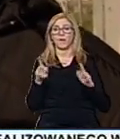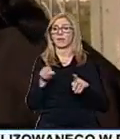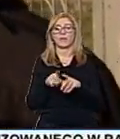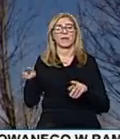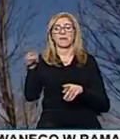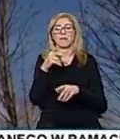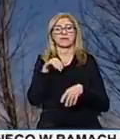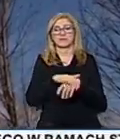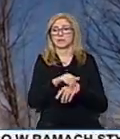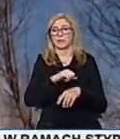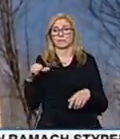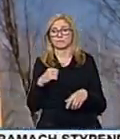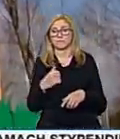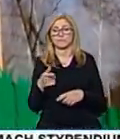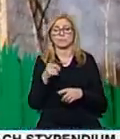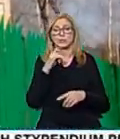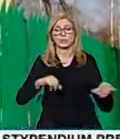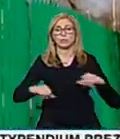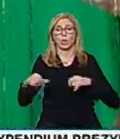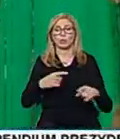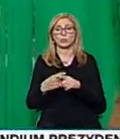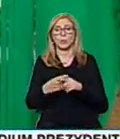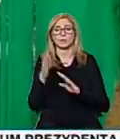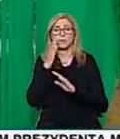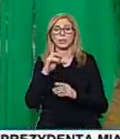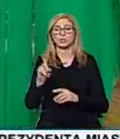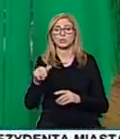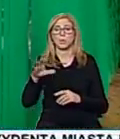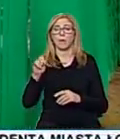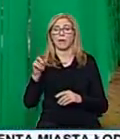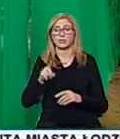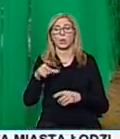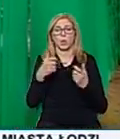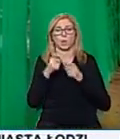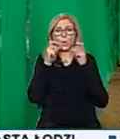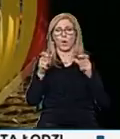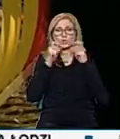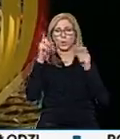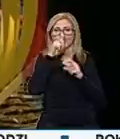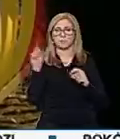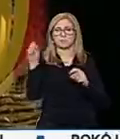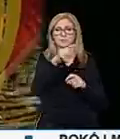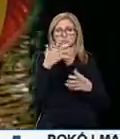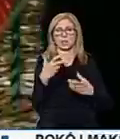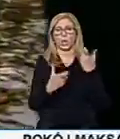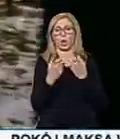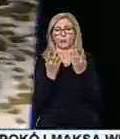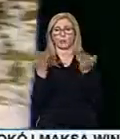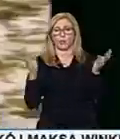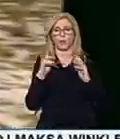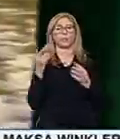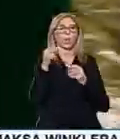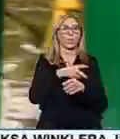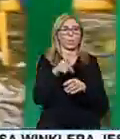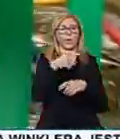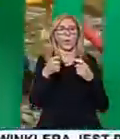też nie zgadzałem. Do zarządu spółdzielni mieszkaniowej Żubarć zgłasza się coraz więcej wspólnot, które chcą stawiać płoty. Niektóre z nich